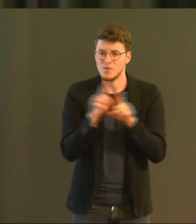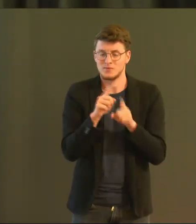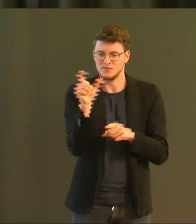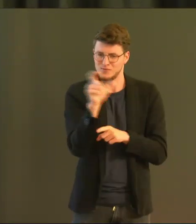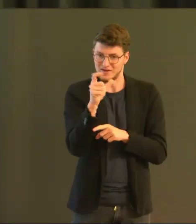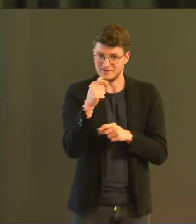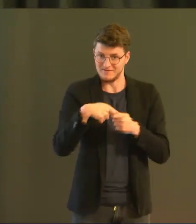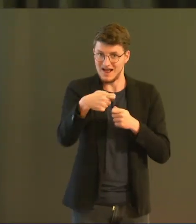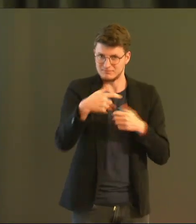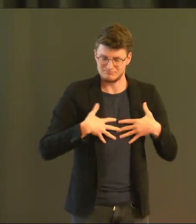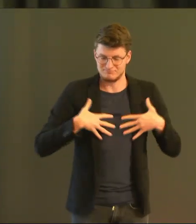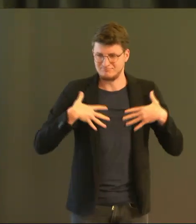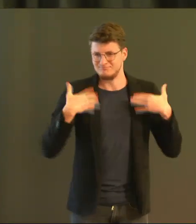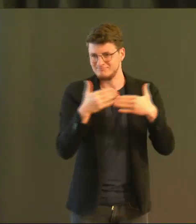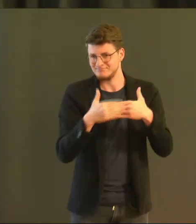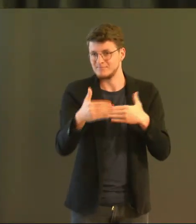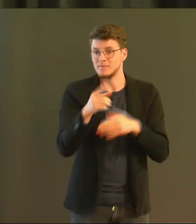respecte